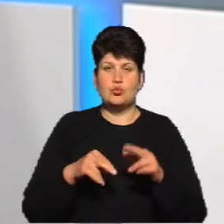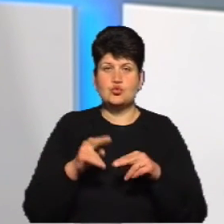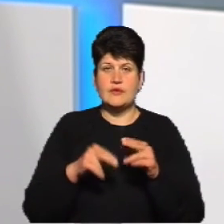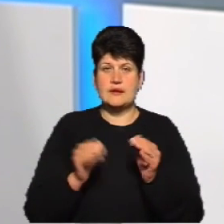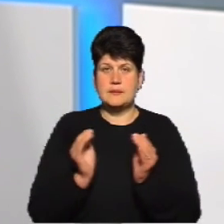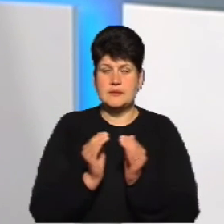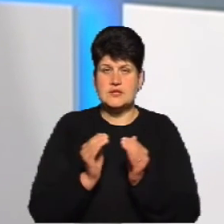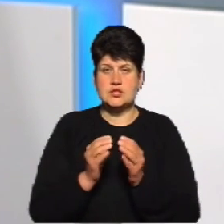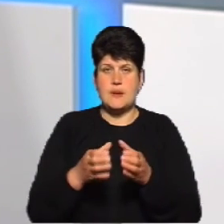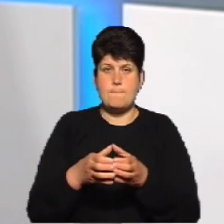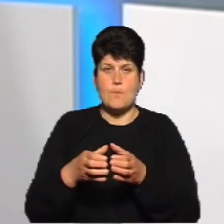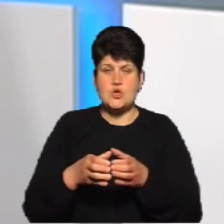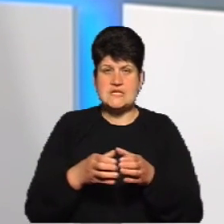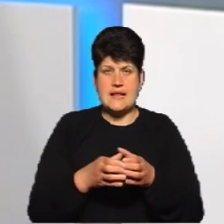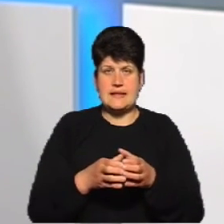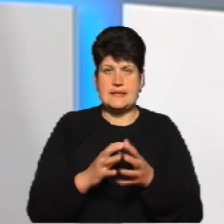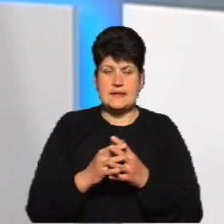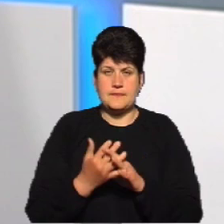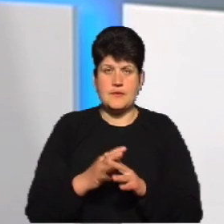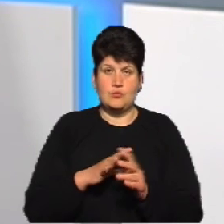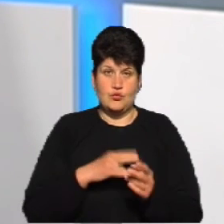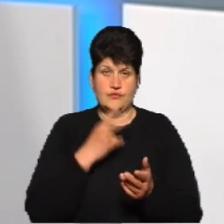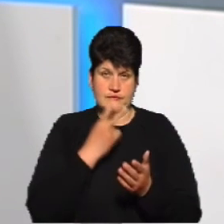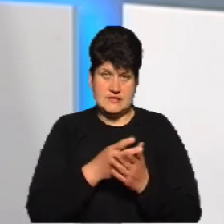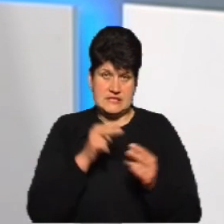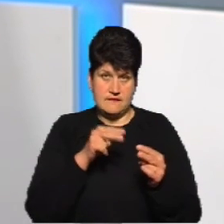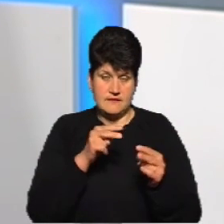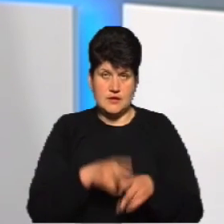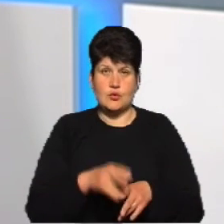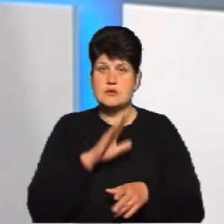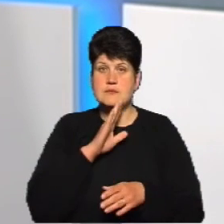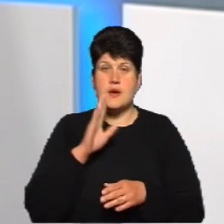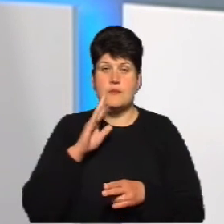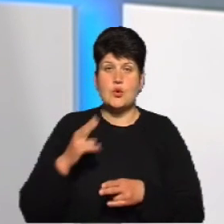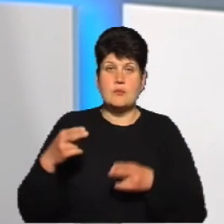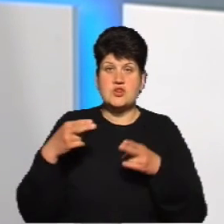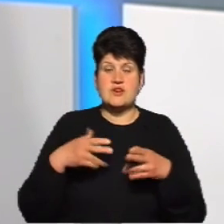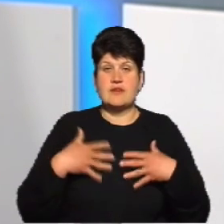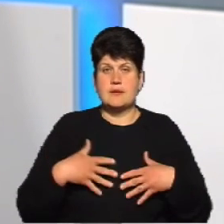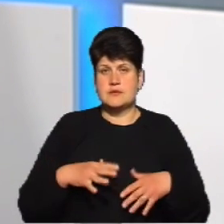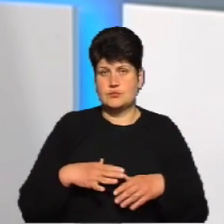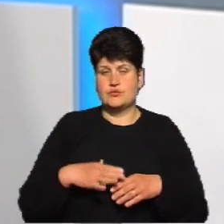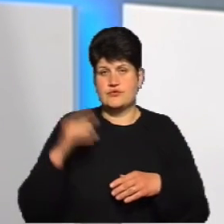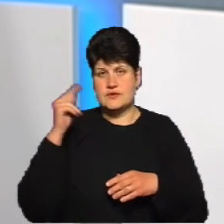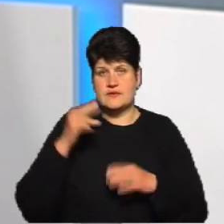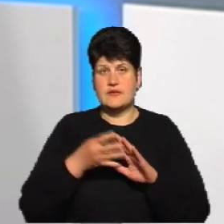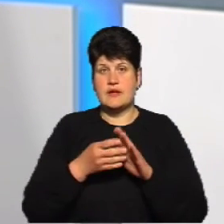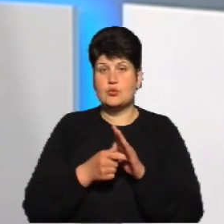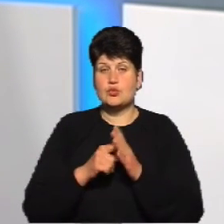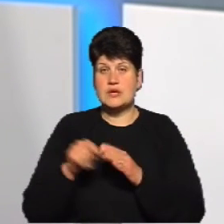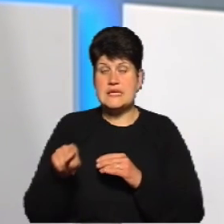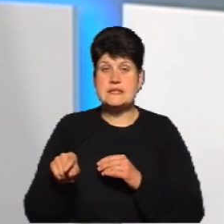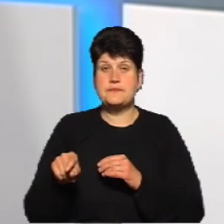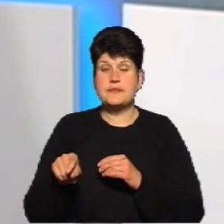поселення. Сам був свідком таких поселень, коли з мамою приїжджав в Крим, ще будучи учнем 9 класу. Так. Угу. От, бачив